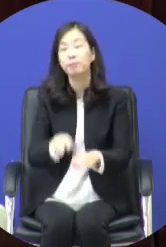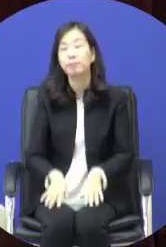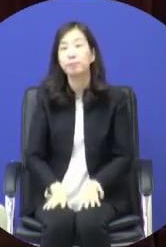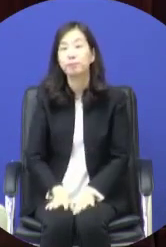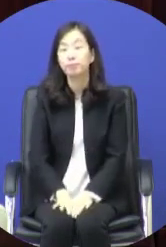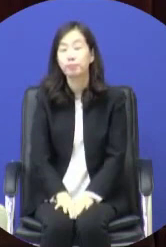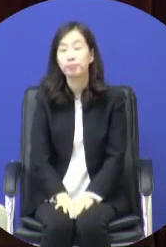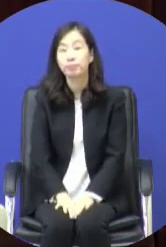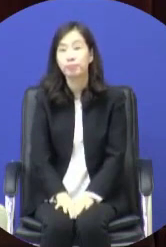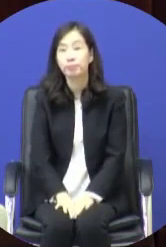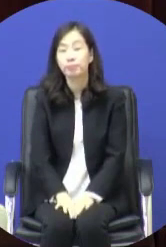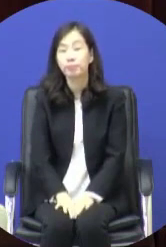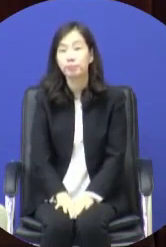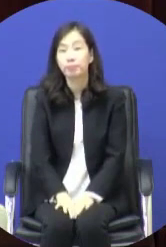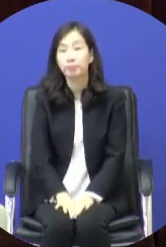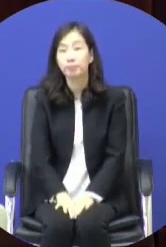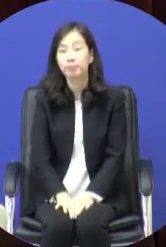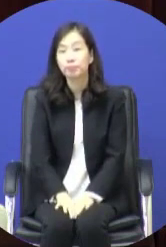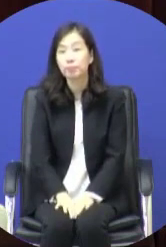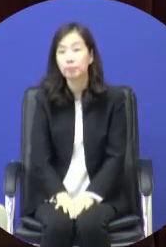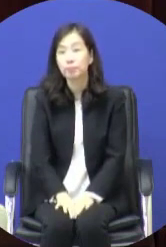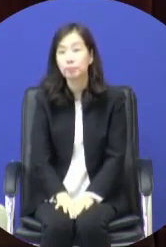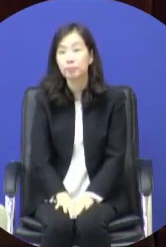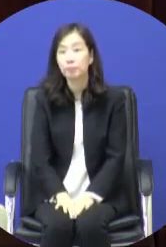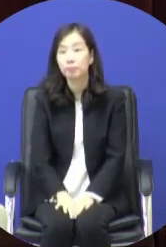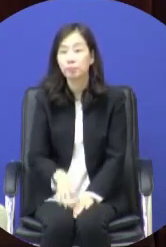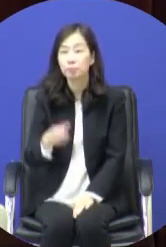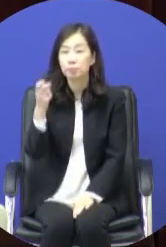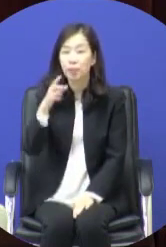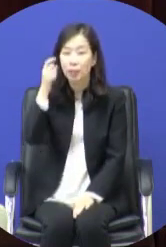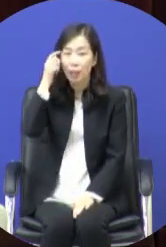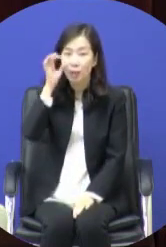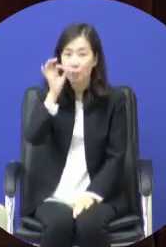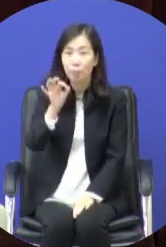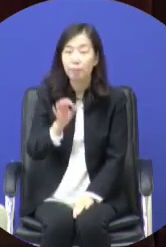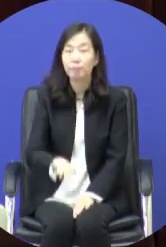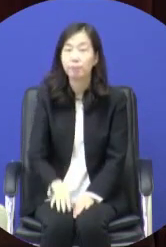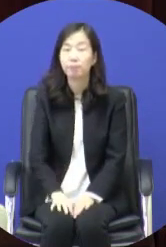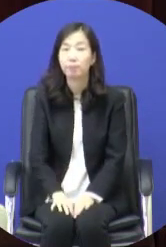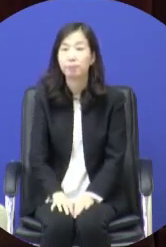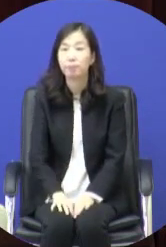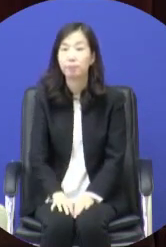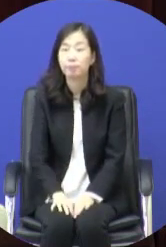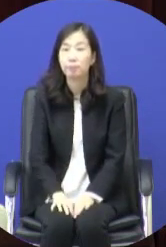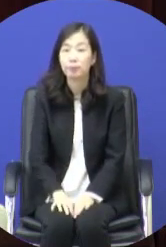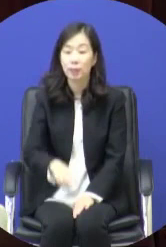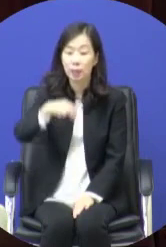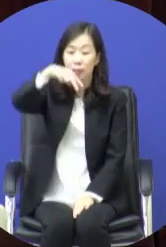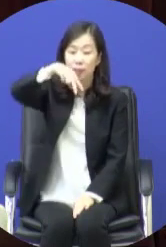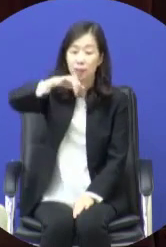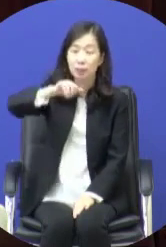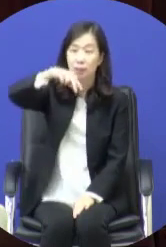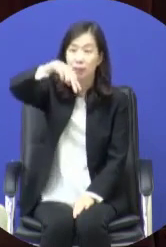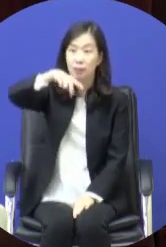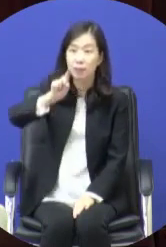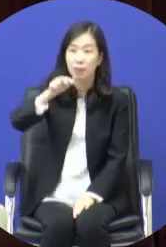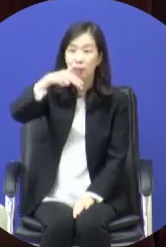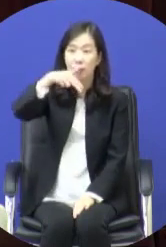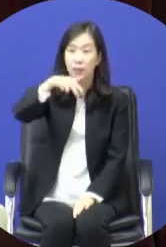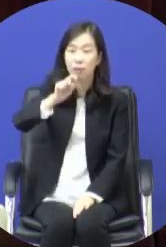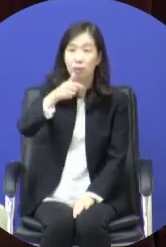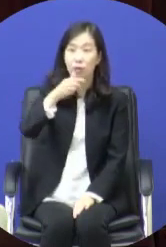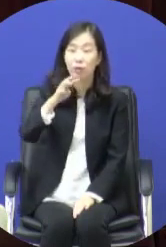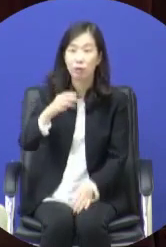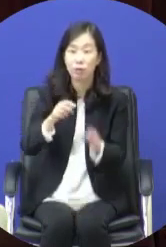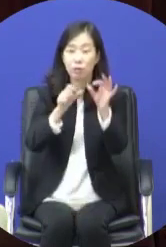사례입니다. 내용을 잠시 되새겨 보도록 하겠습니다. 자, 시사저널 10월